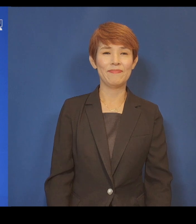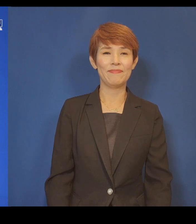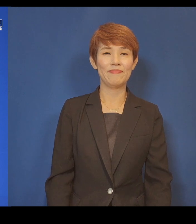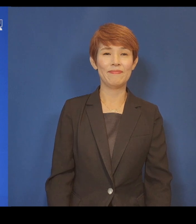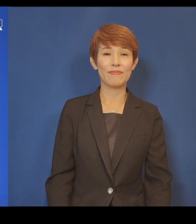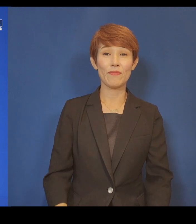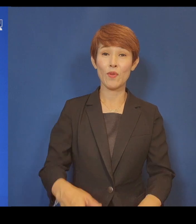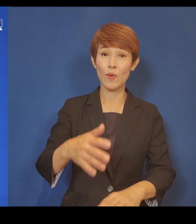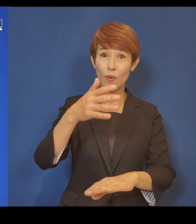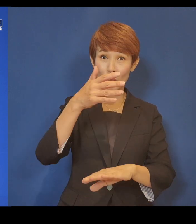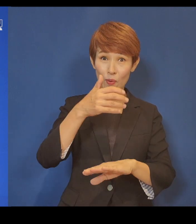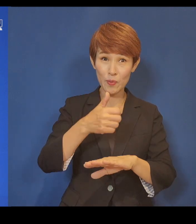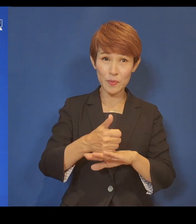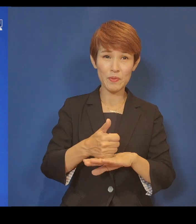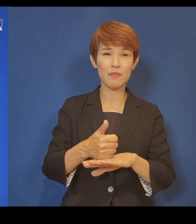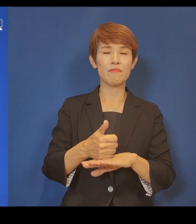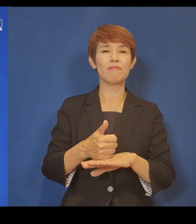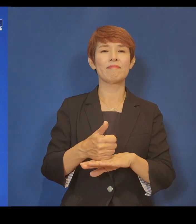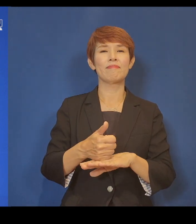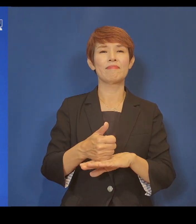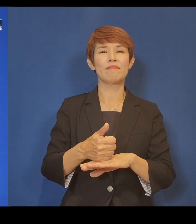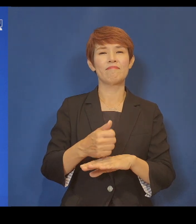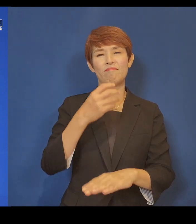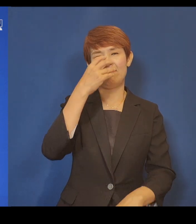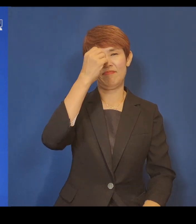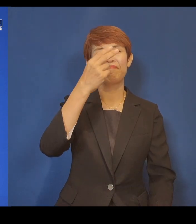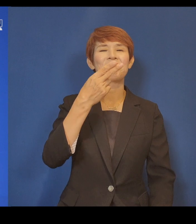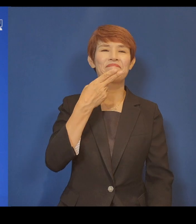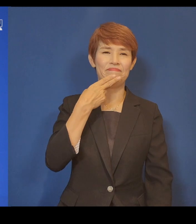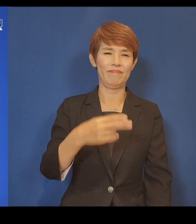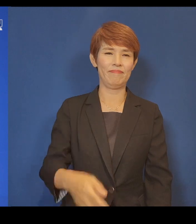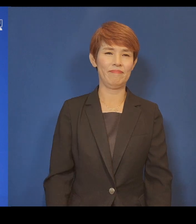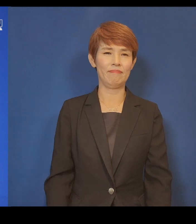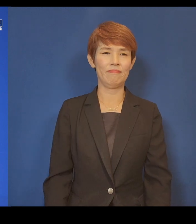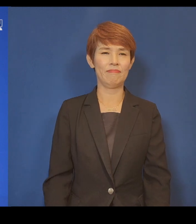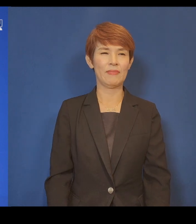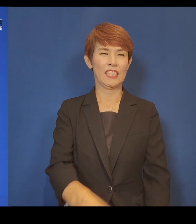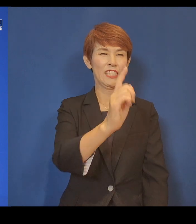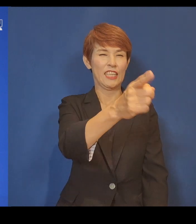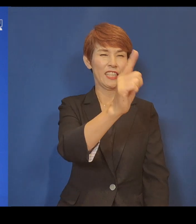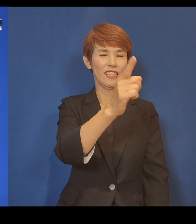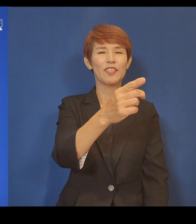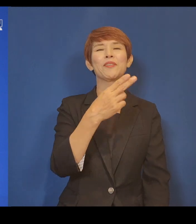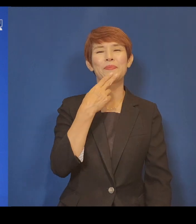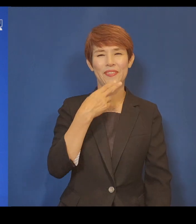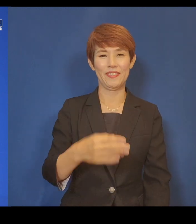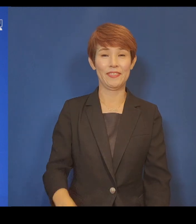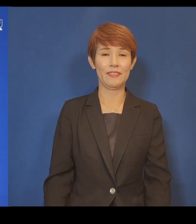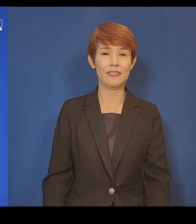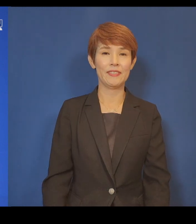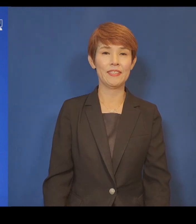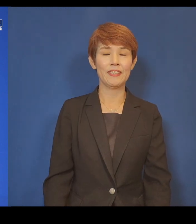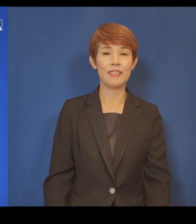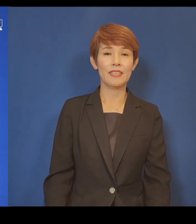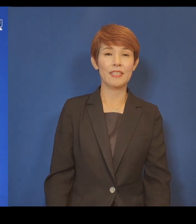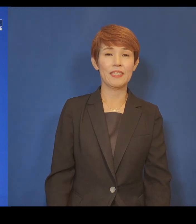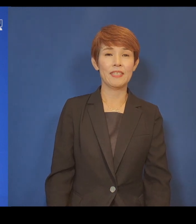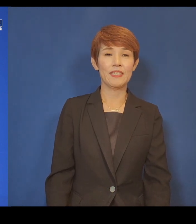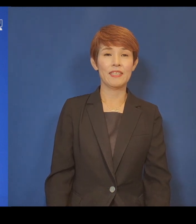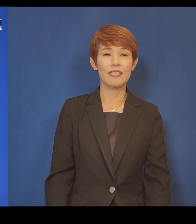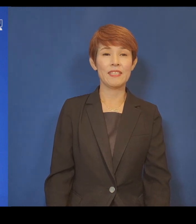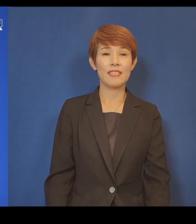그러다 보니 손발이 주제넘지 않게 돼요. 지난 3주 동안 우리는 마태복음 말씀을